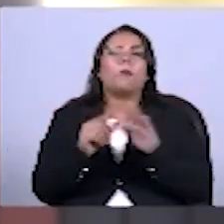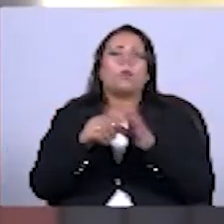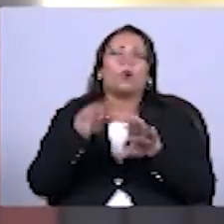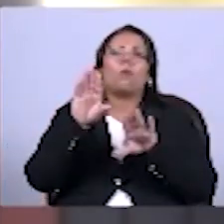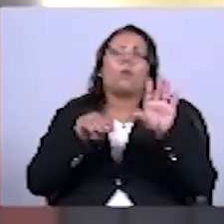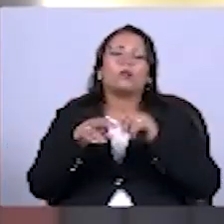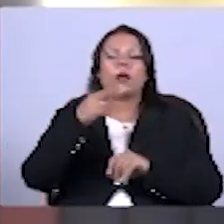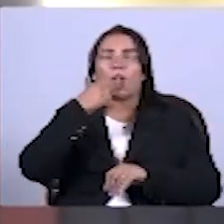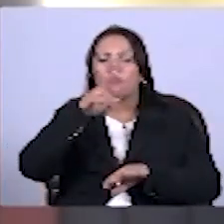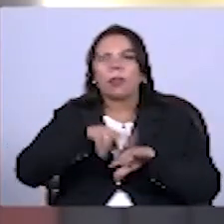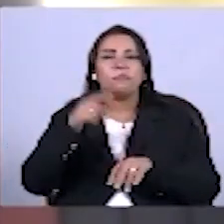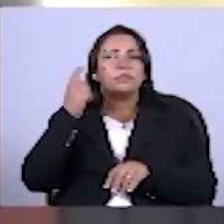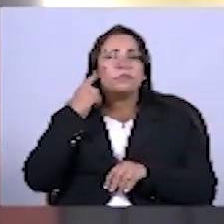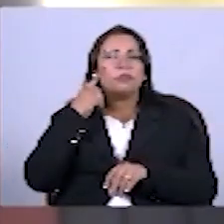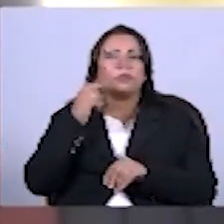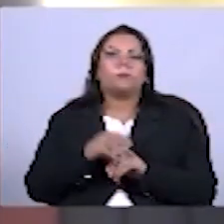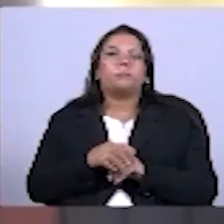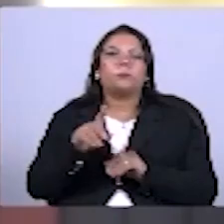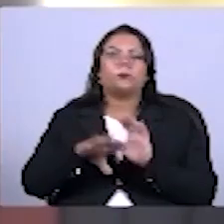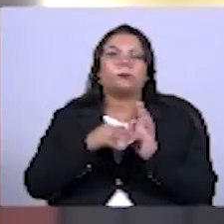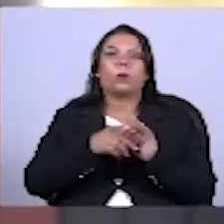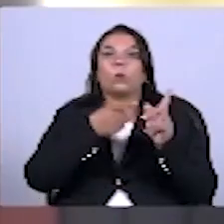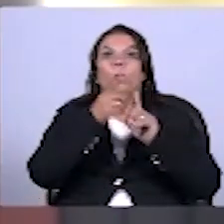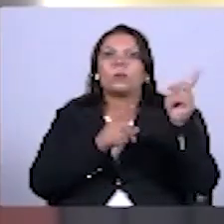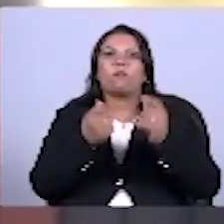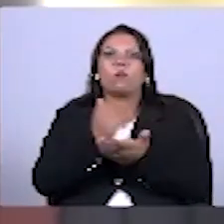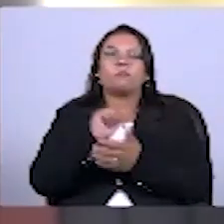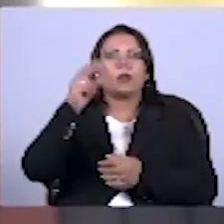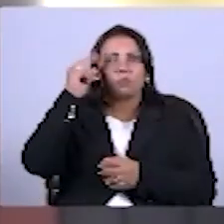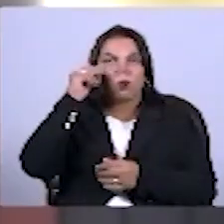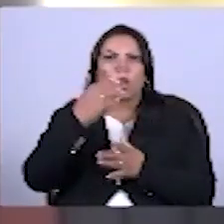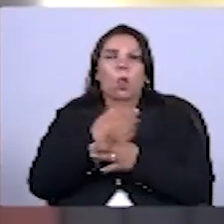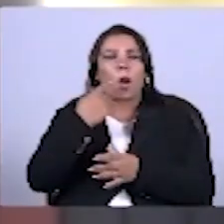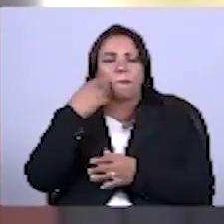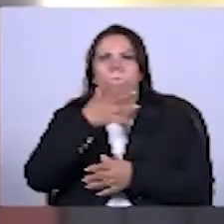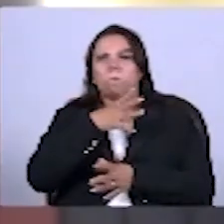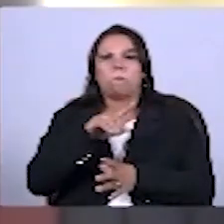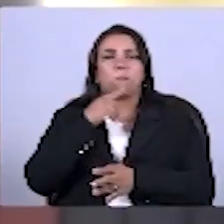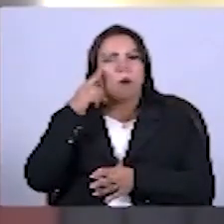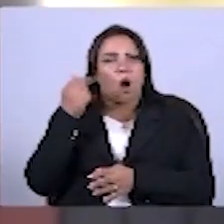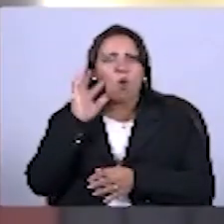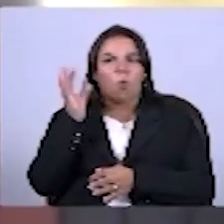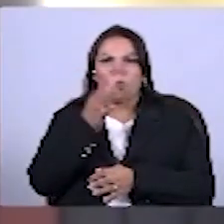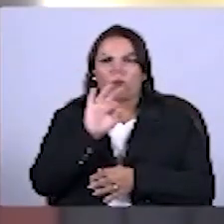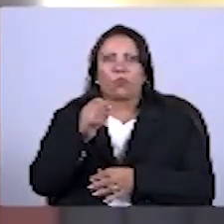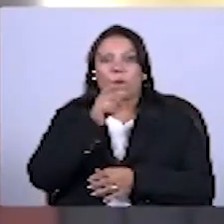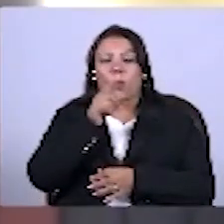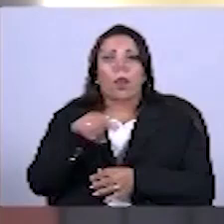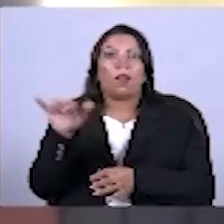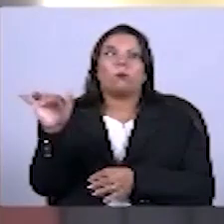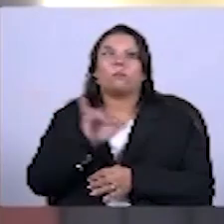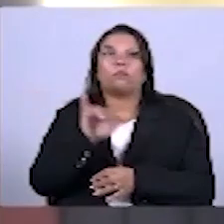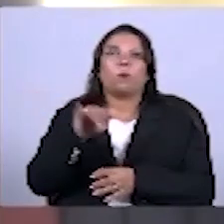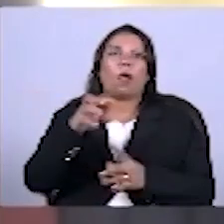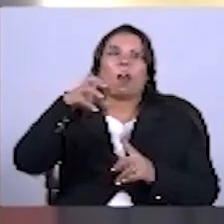والتصريحات اللي احنا بنسمعها لما يطلع وزير الماليه الاسرائيلي هو راجل متطرف معروف يعني يتحدث عن ضروره